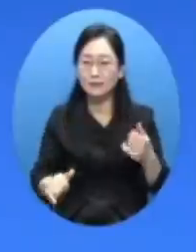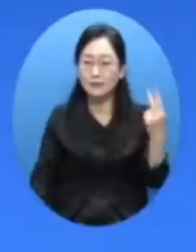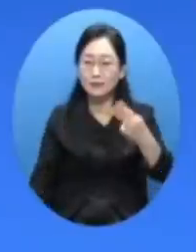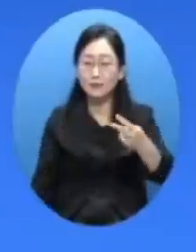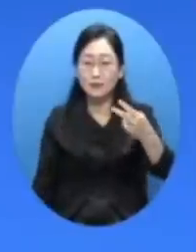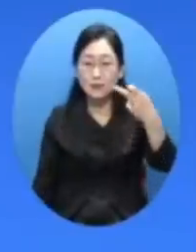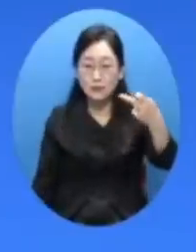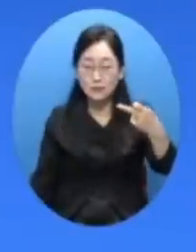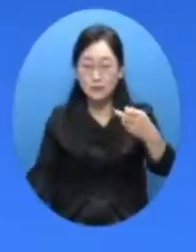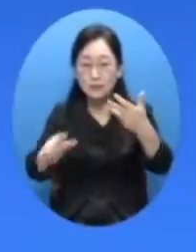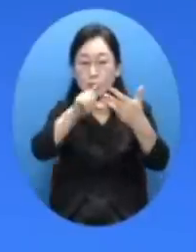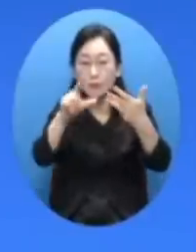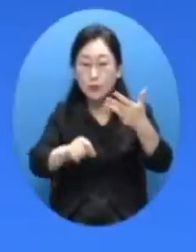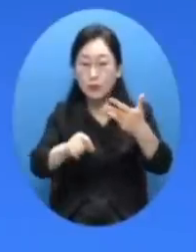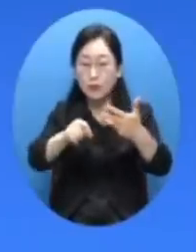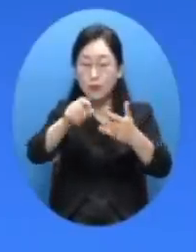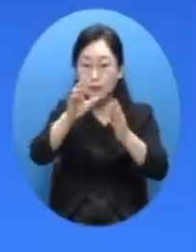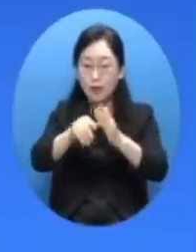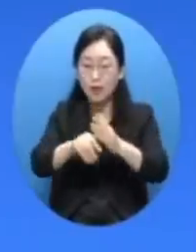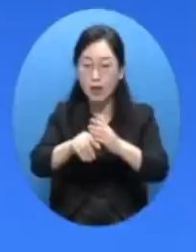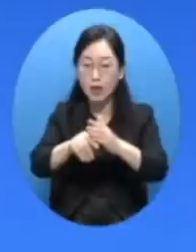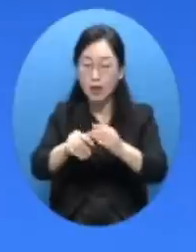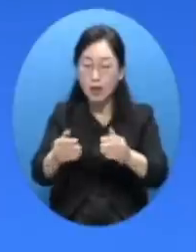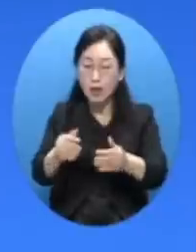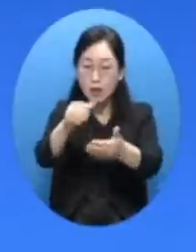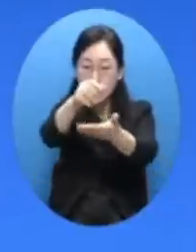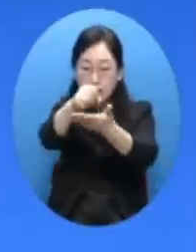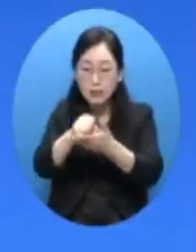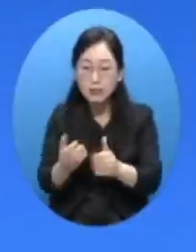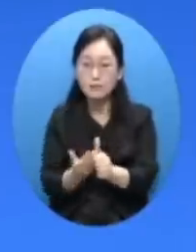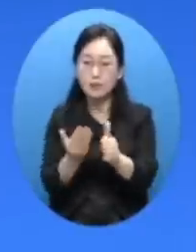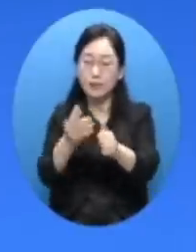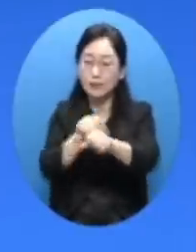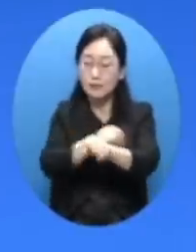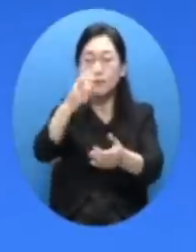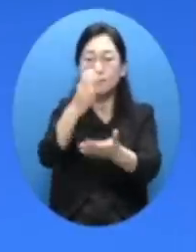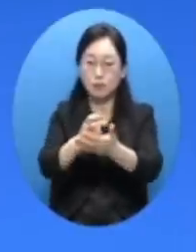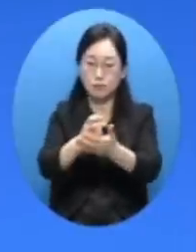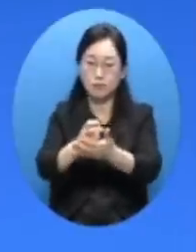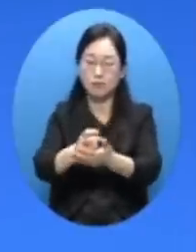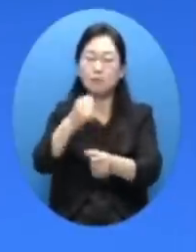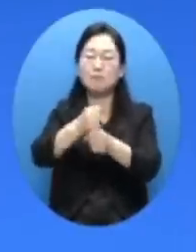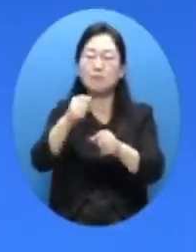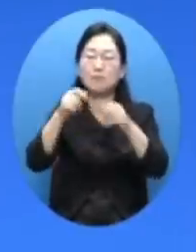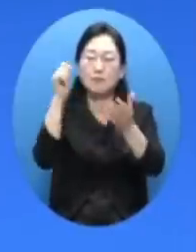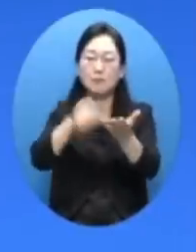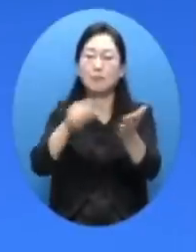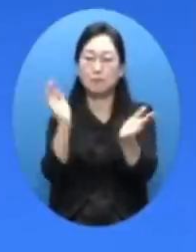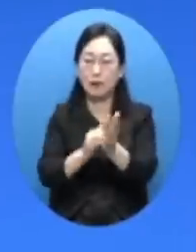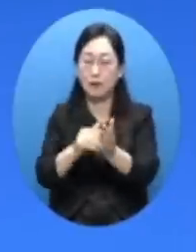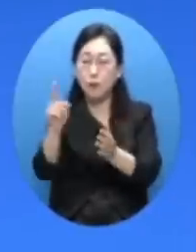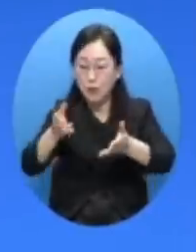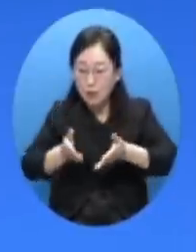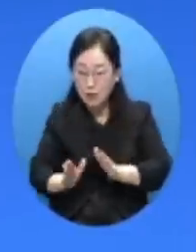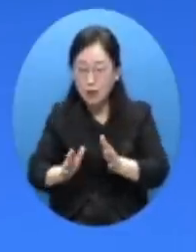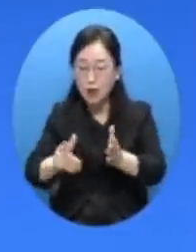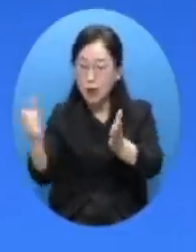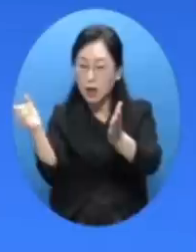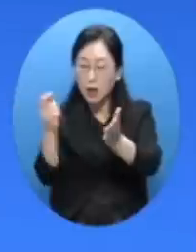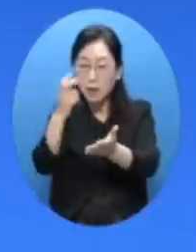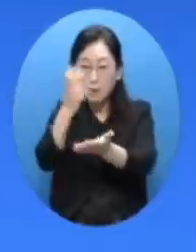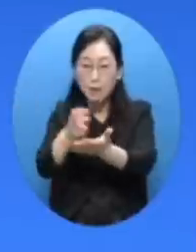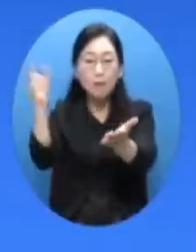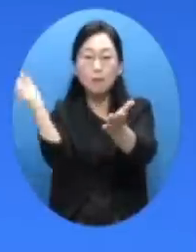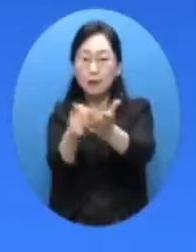2012년 8월 달에 입양 특례법을 만들어 가지고 출생 신고를 해야만 입양할 수 있는 법을 만드는 바람에 그럼 출생 신고를